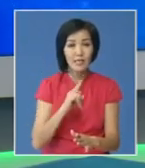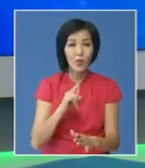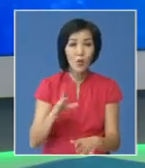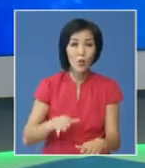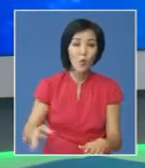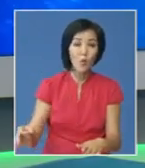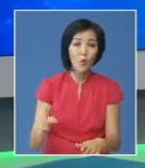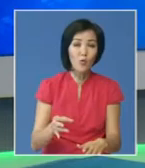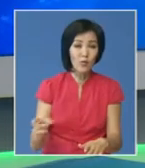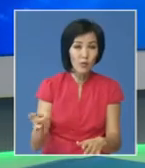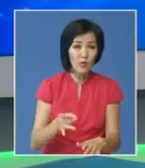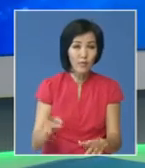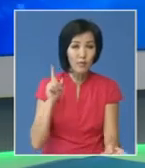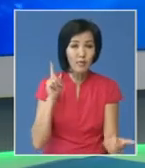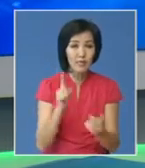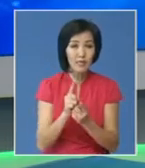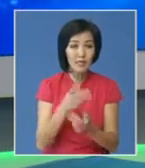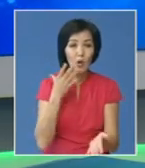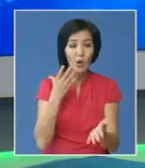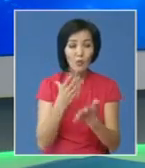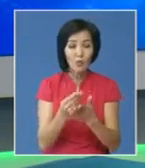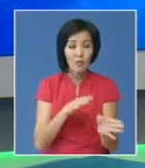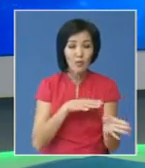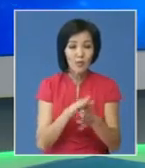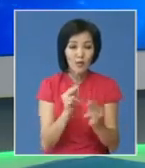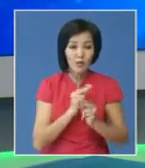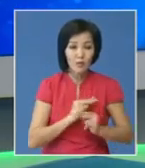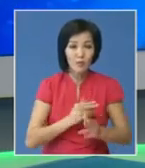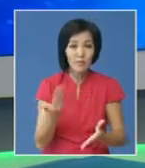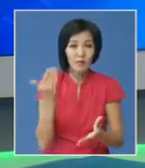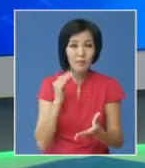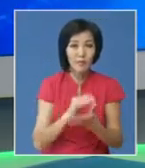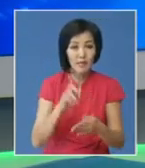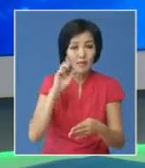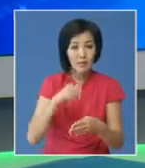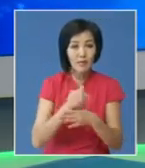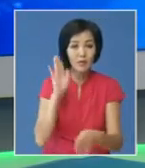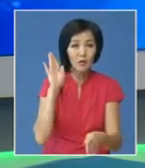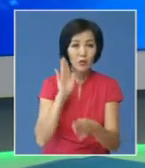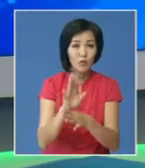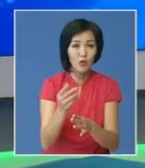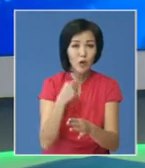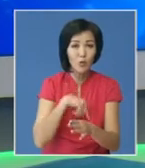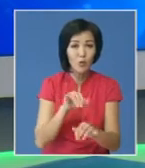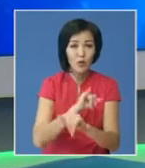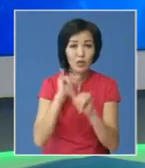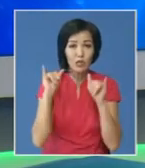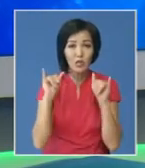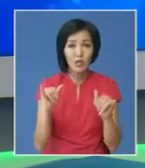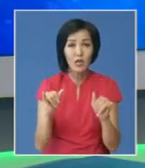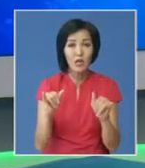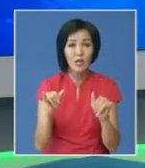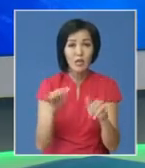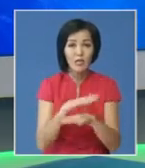парламент төрінде өздерінің атқарып жатқан жұмыстар туралы сөз етті. Сонымен қатар елбасы жолдауы мен рухани жаңғыру туралы да